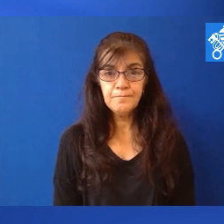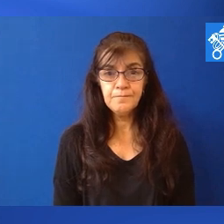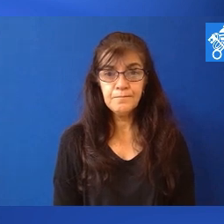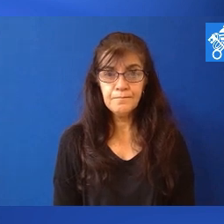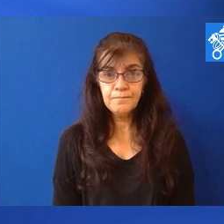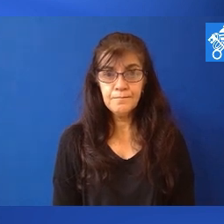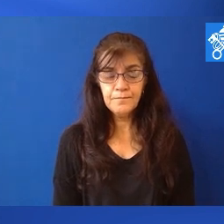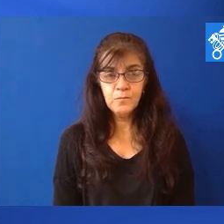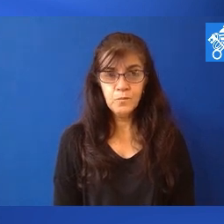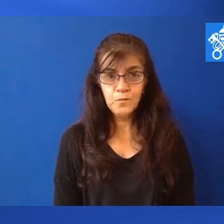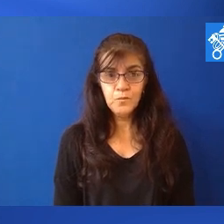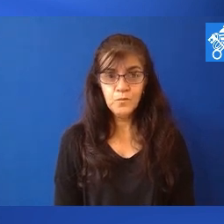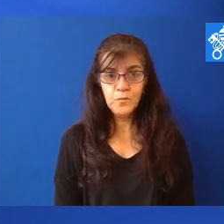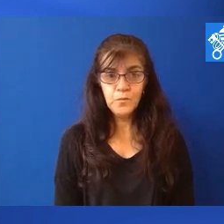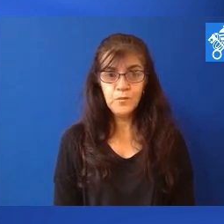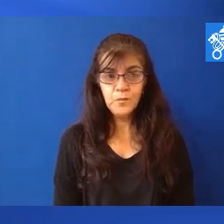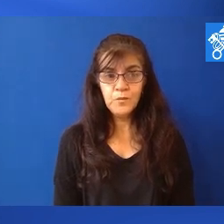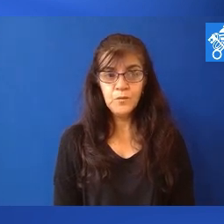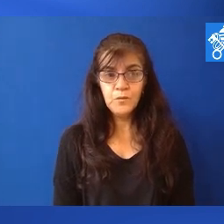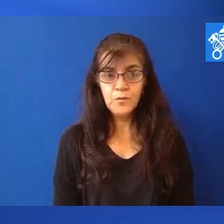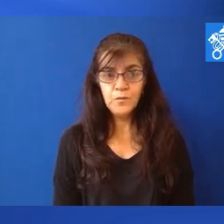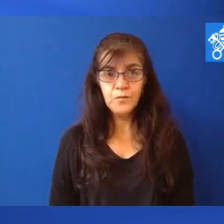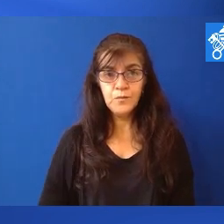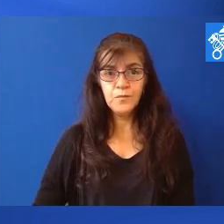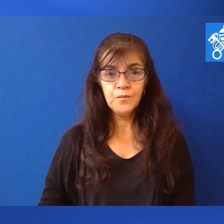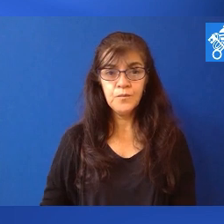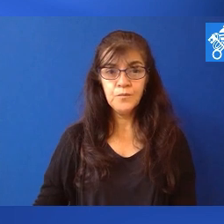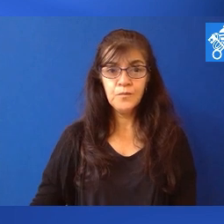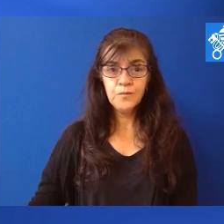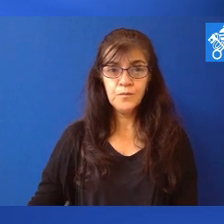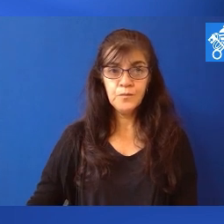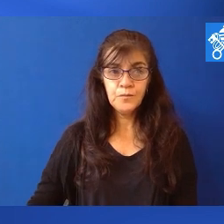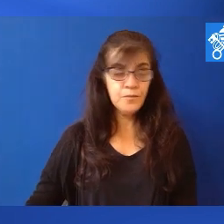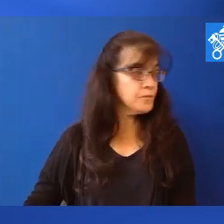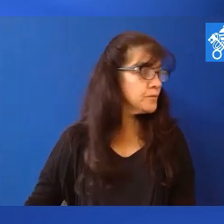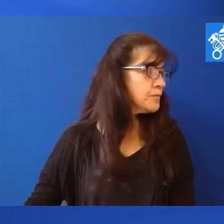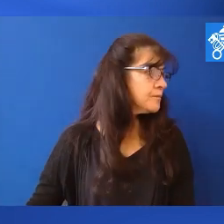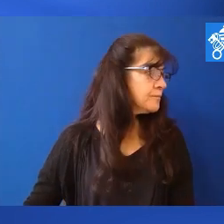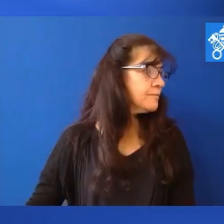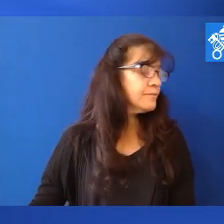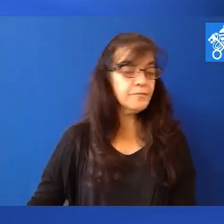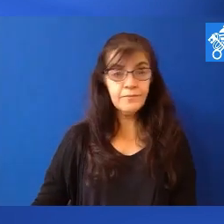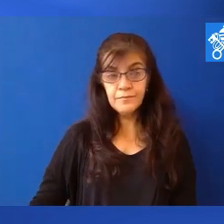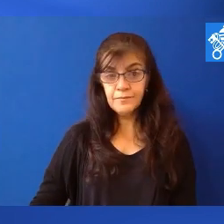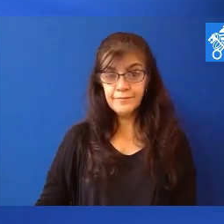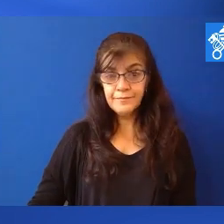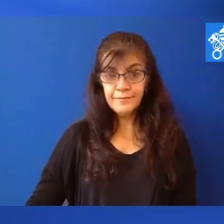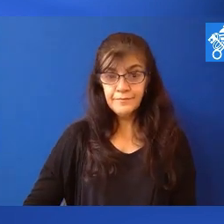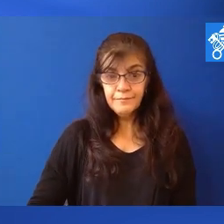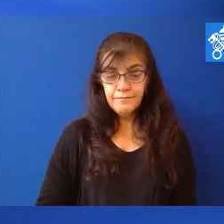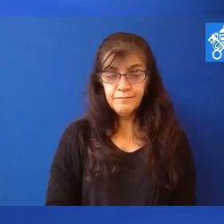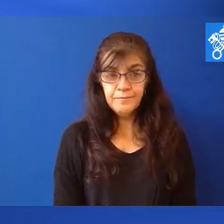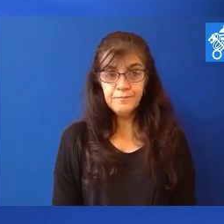إلى أنفسنا وإلى الآخرين. وقال قدسته: الذين يريدون أن يعملوا